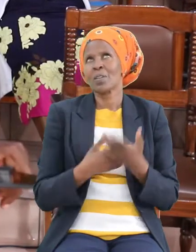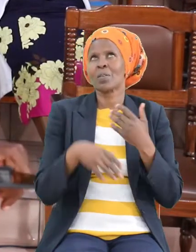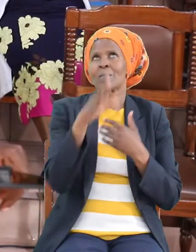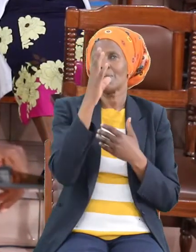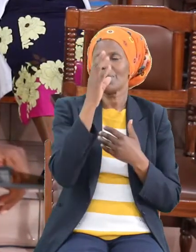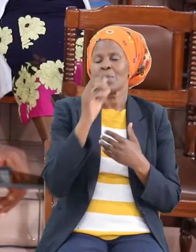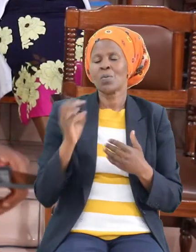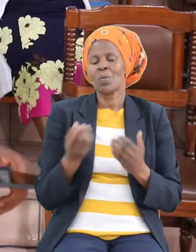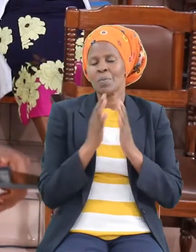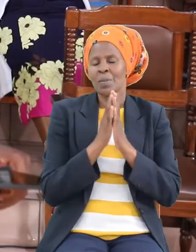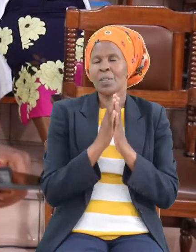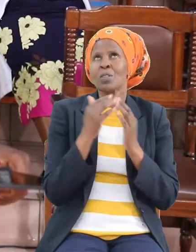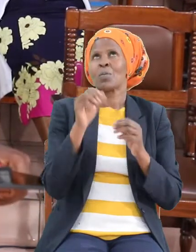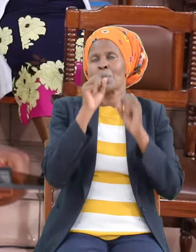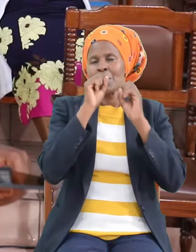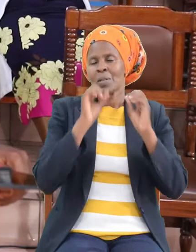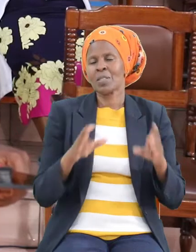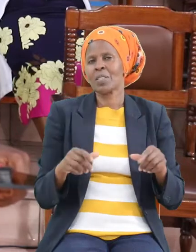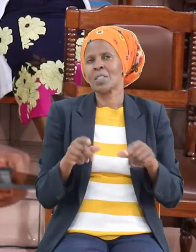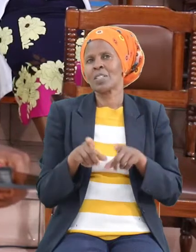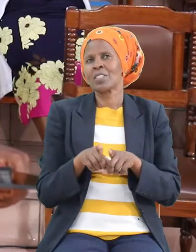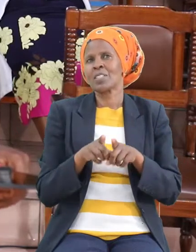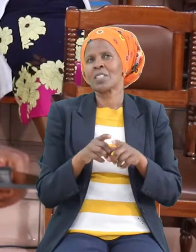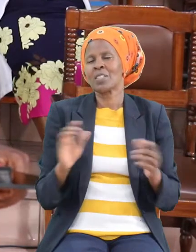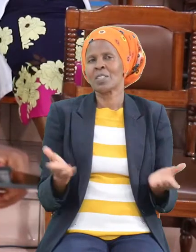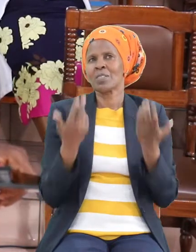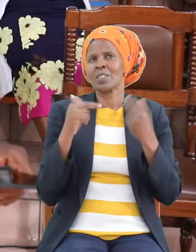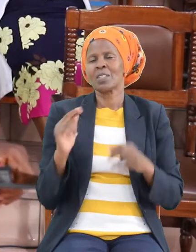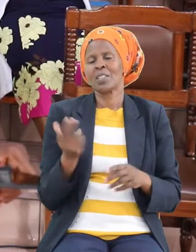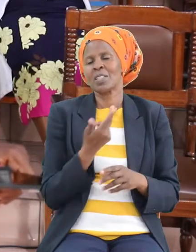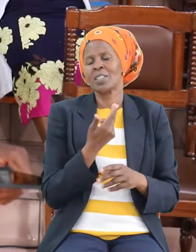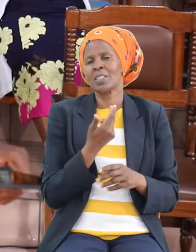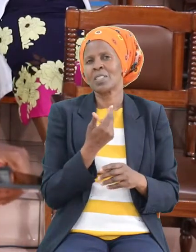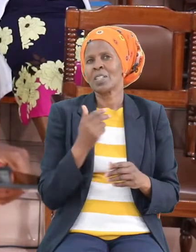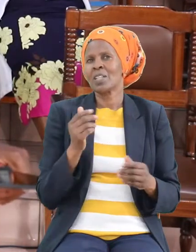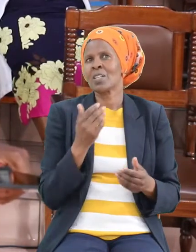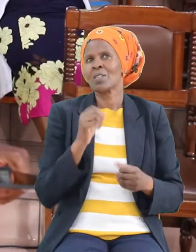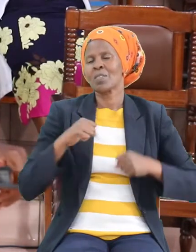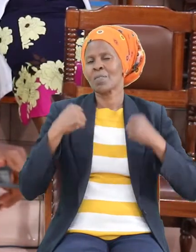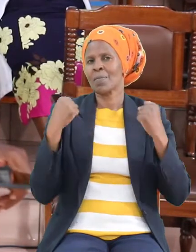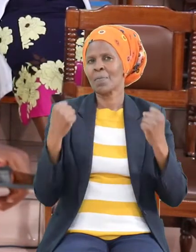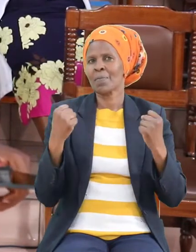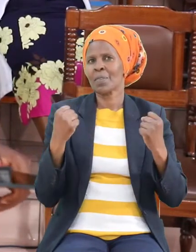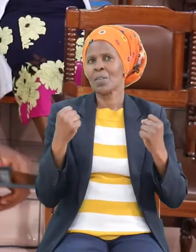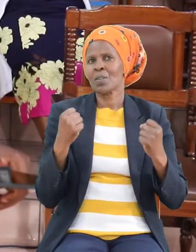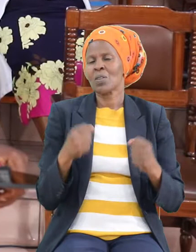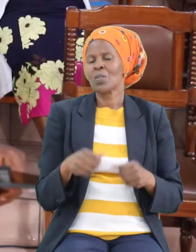na tunaomba ukazidi kutubariki, ukazidi kutuinua, na ukazidi Bwana kutupa nguvu